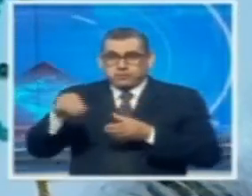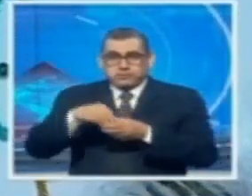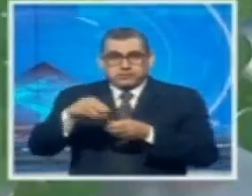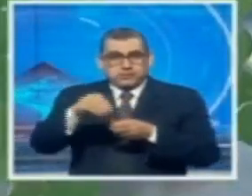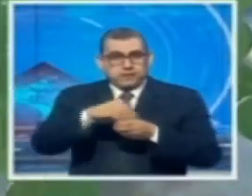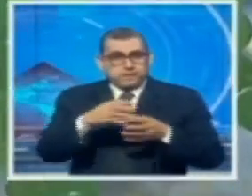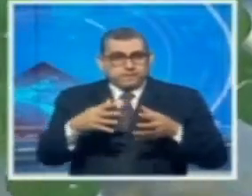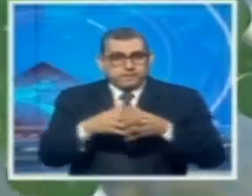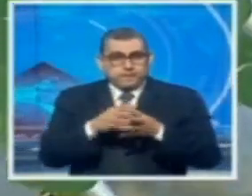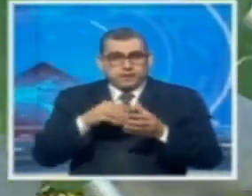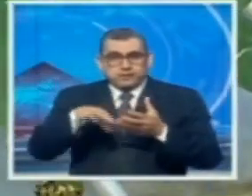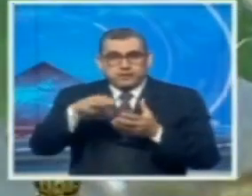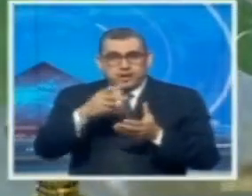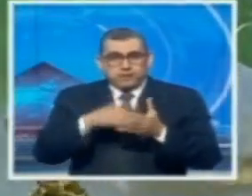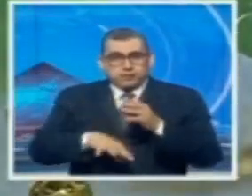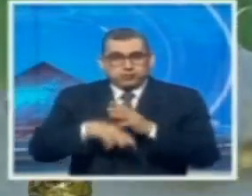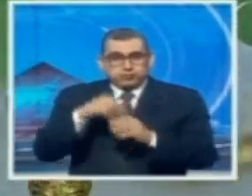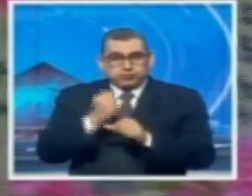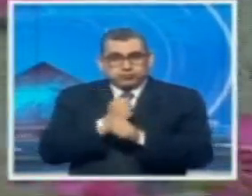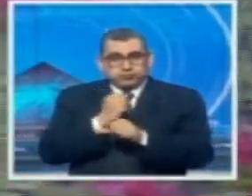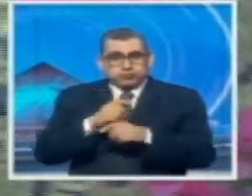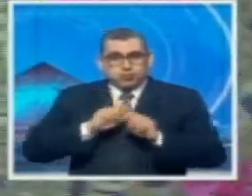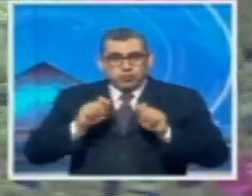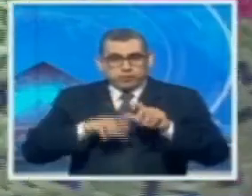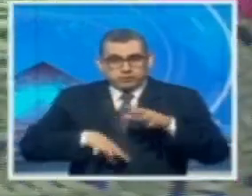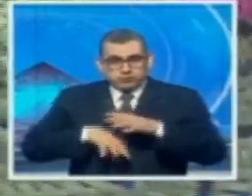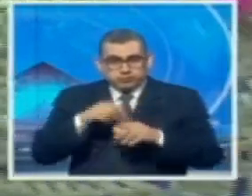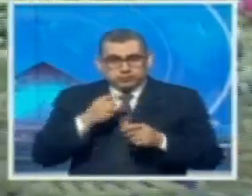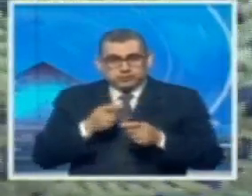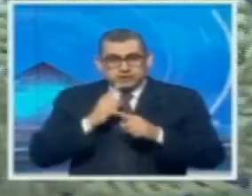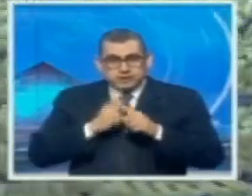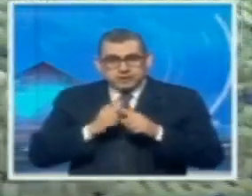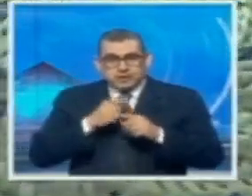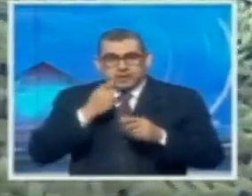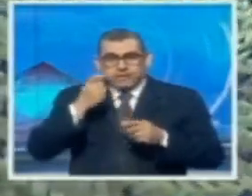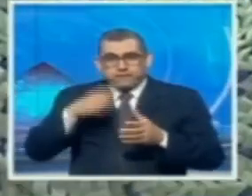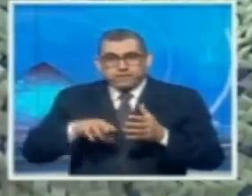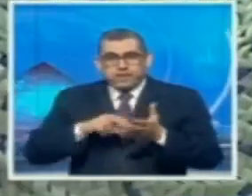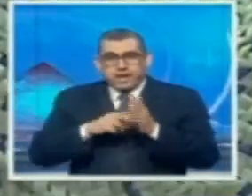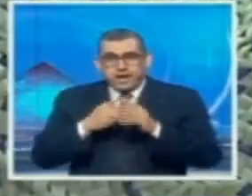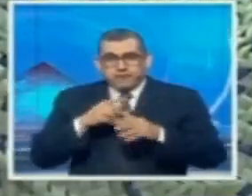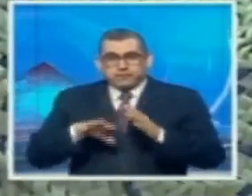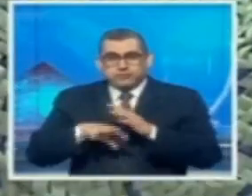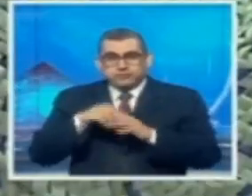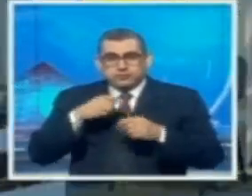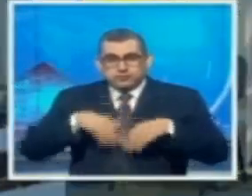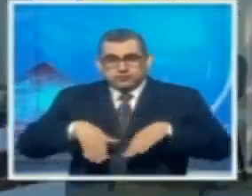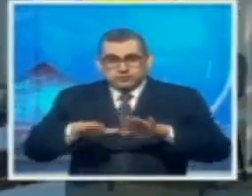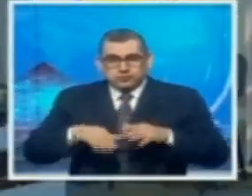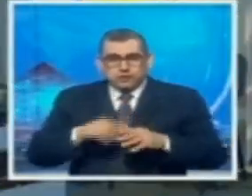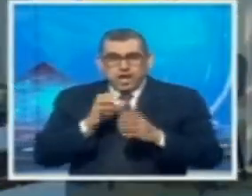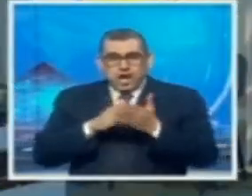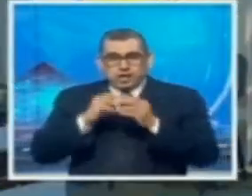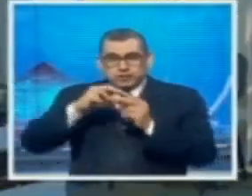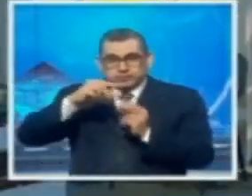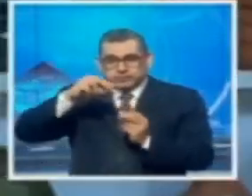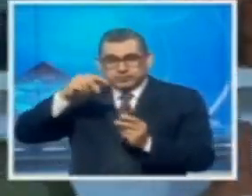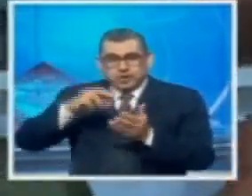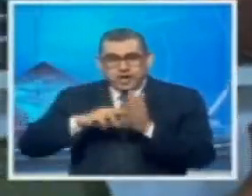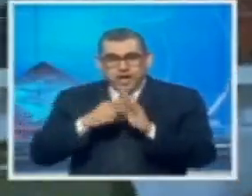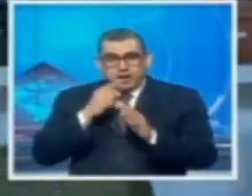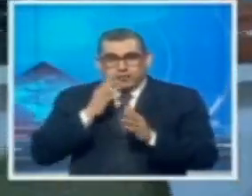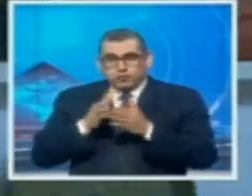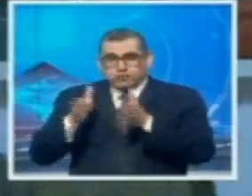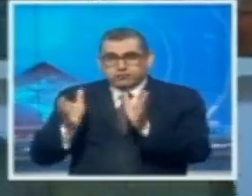أجنحته المنتجات الزجاجية والمنسوجات والمنتجات النحاسية، كذلك منتجات الخيامية والأرابيسك. ومن بين الأجنحة